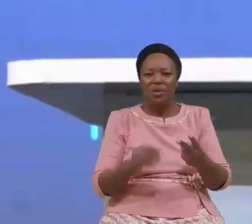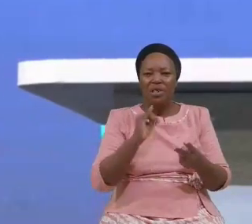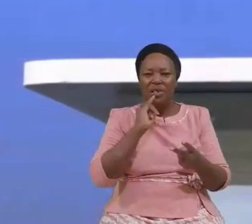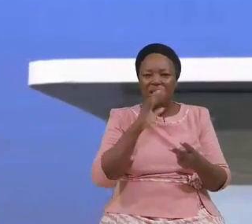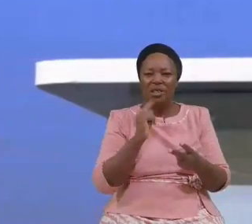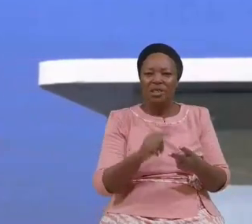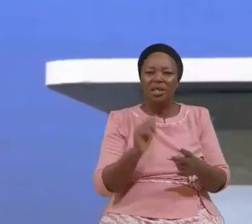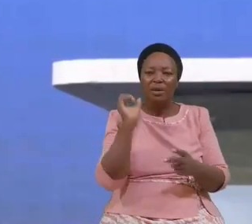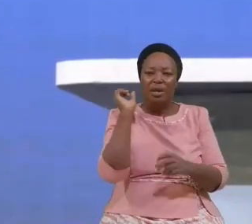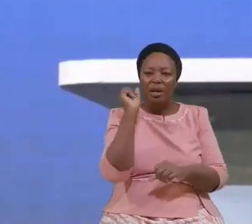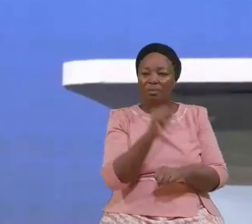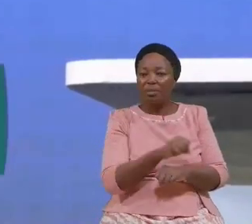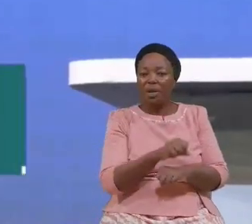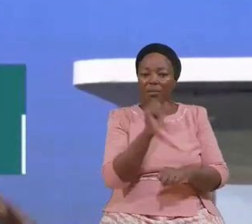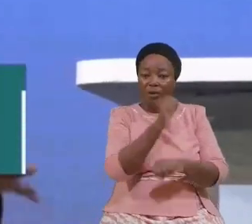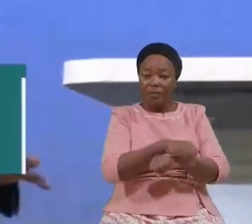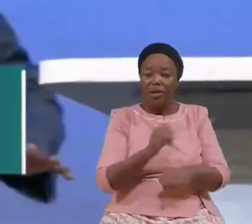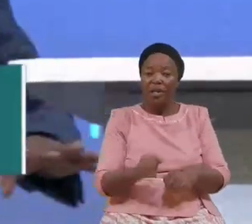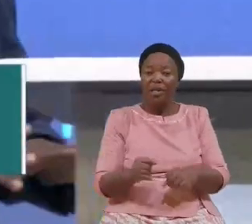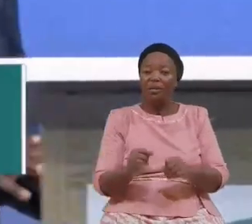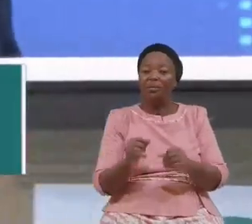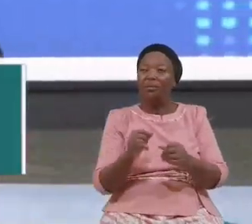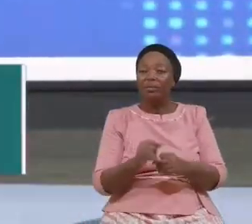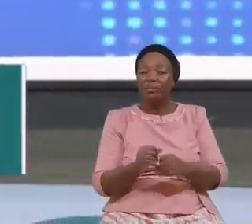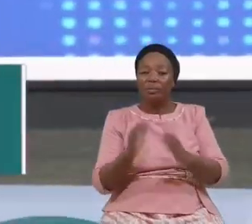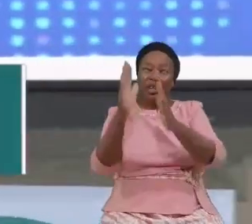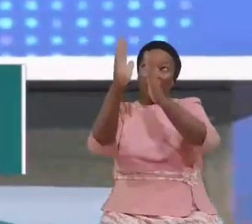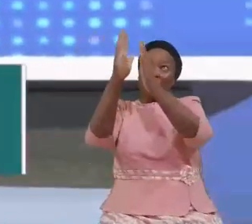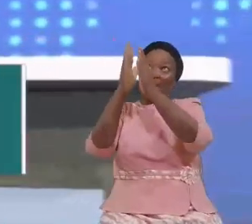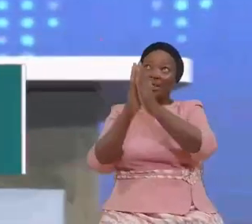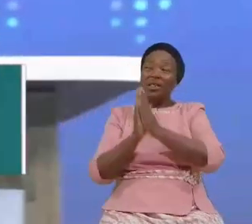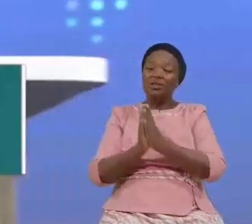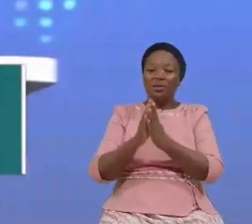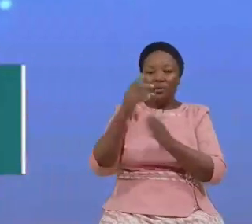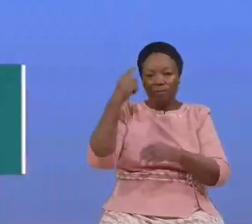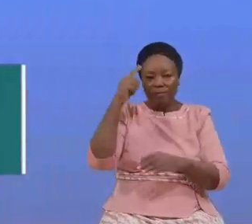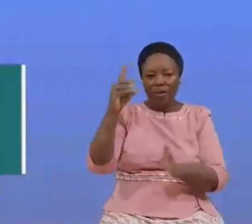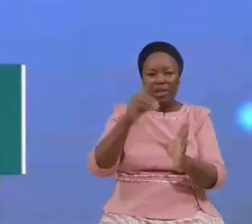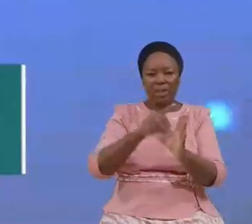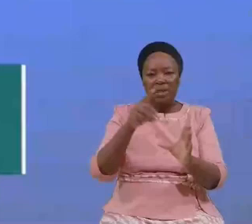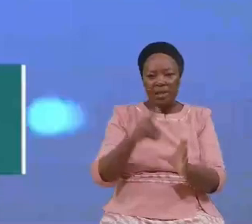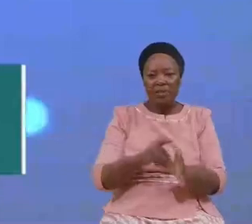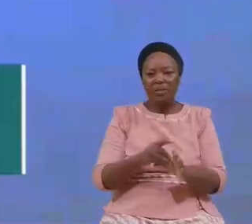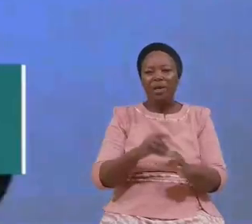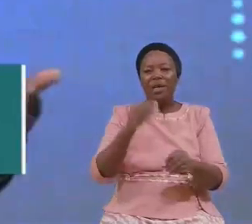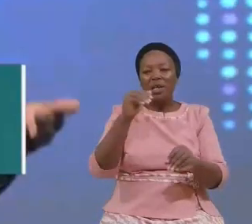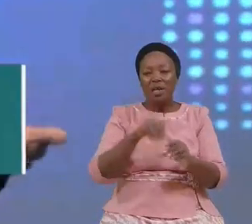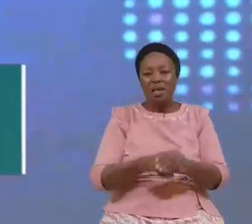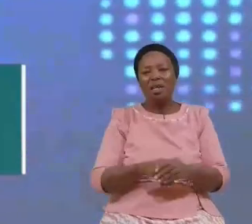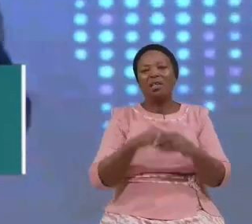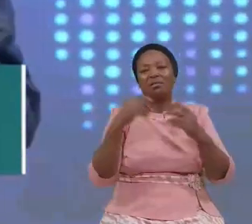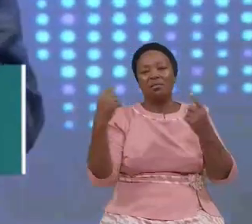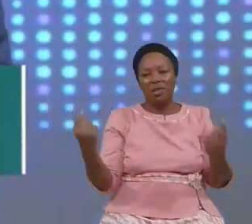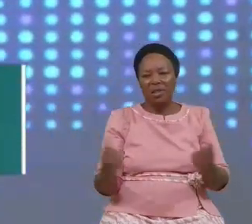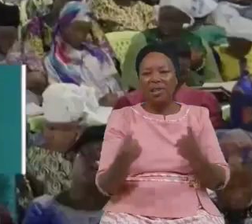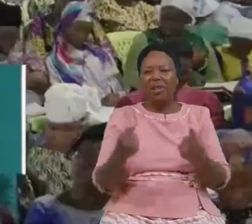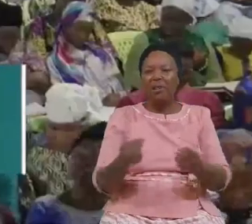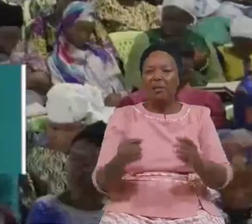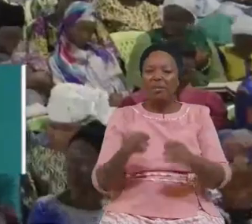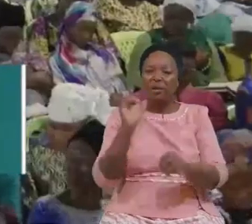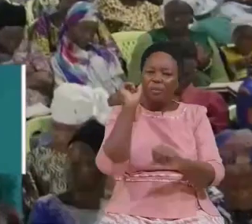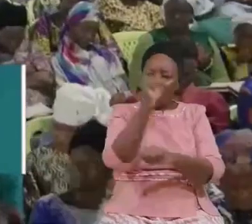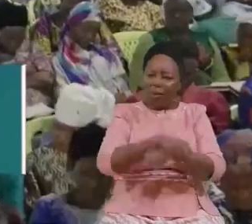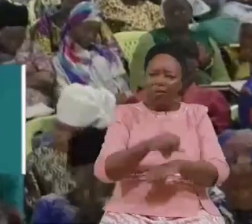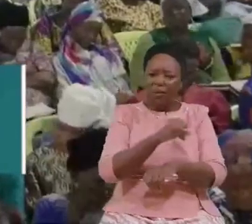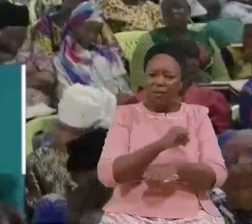l'intercession dominante pour les Invalides dans l'infirmité l'intercession